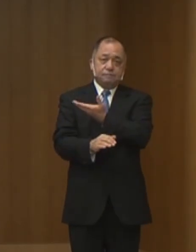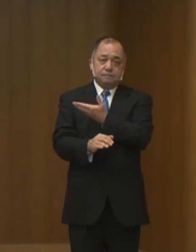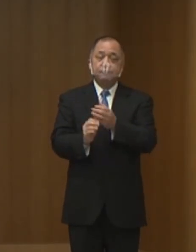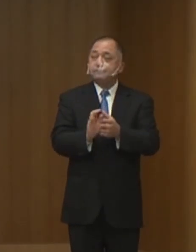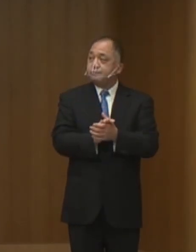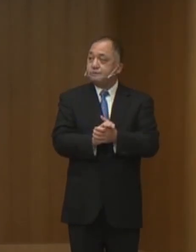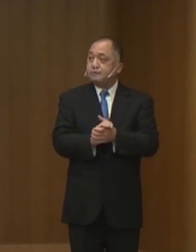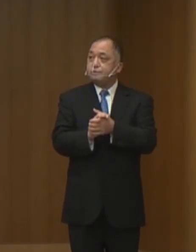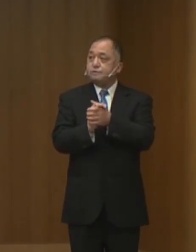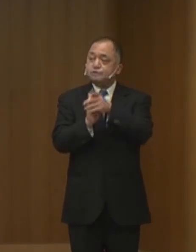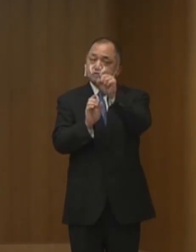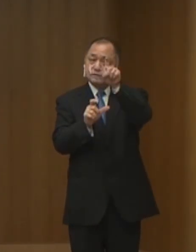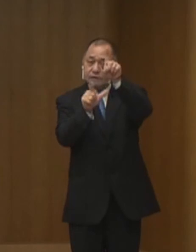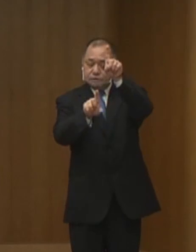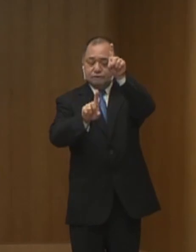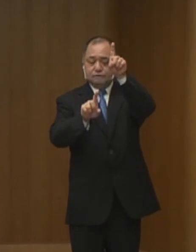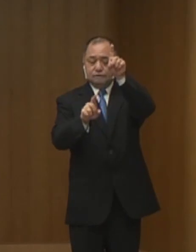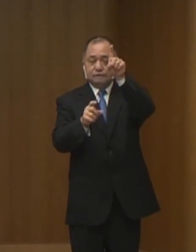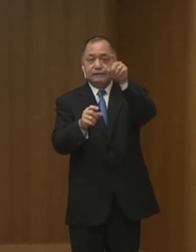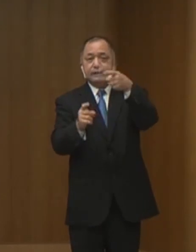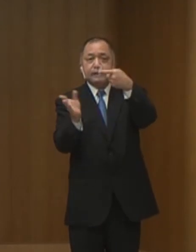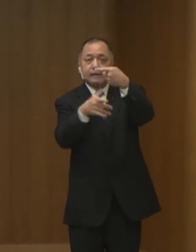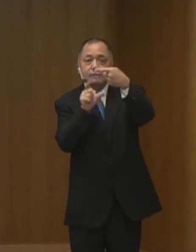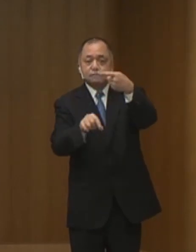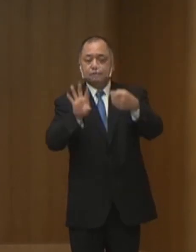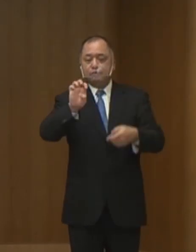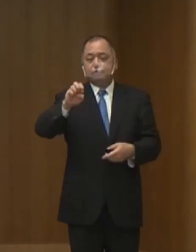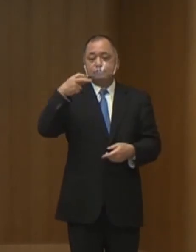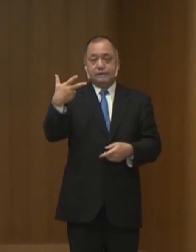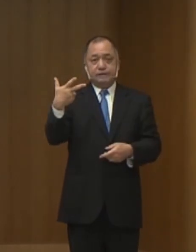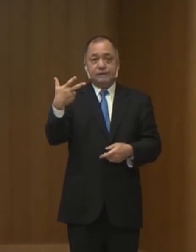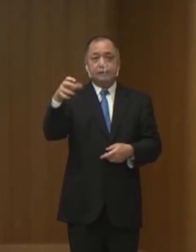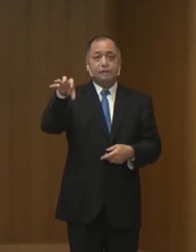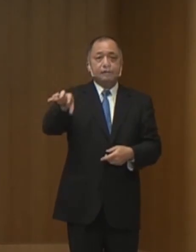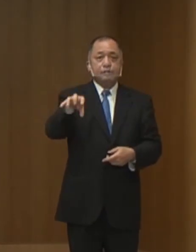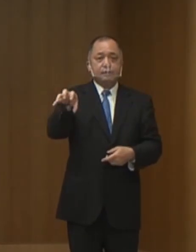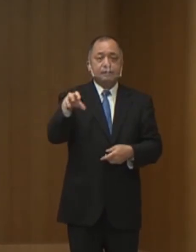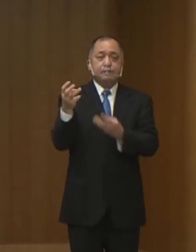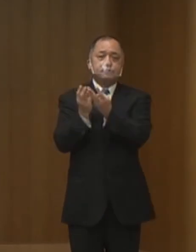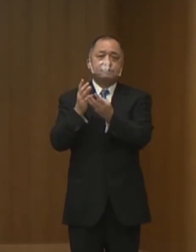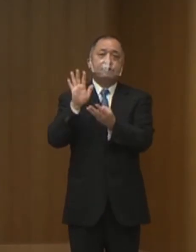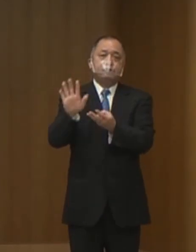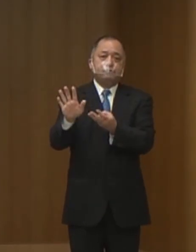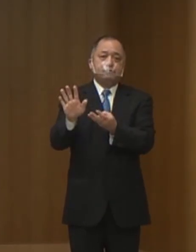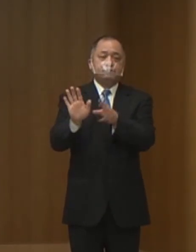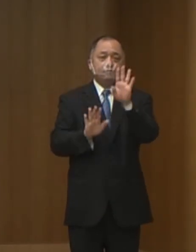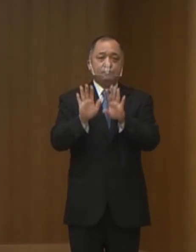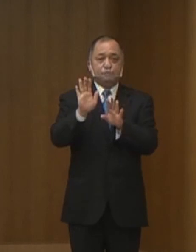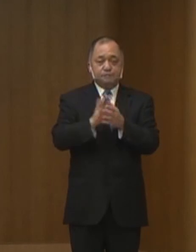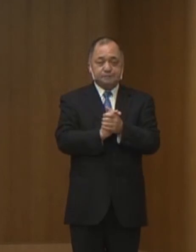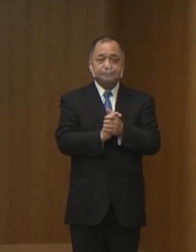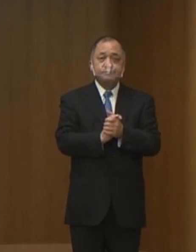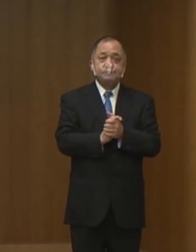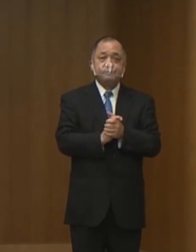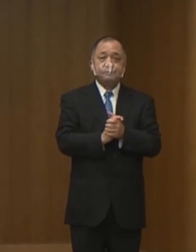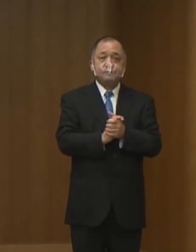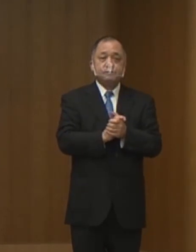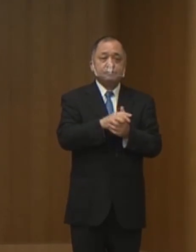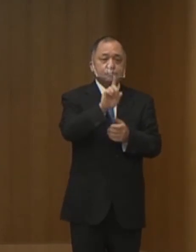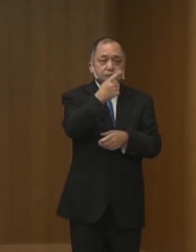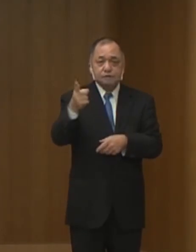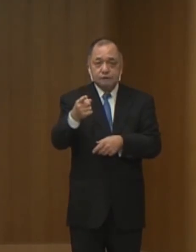月1ヶ月47件、この発生をしているという状況でありまして、それぞれいろんな